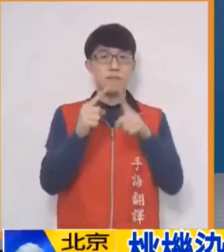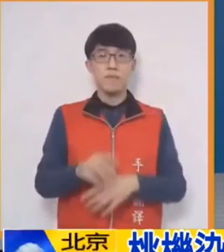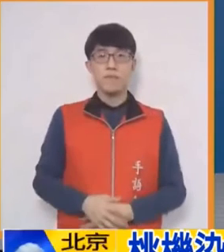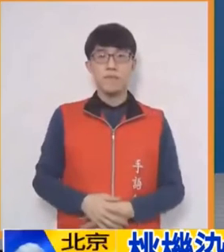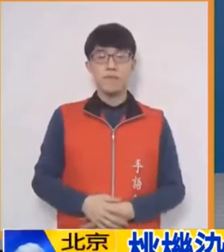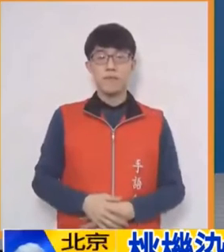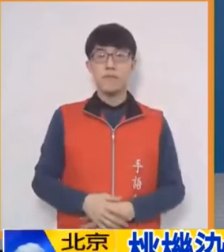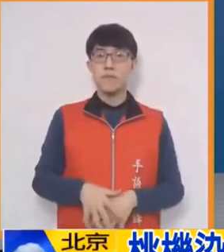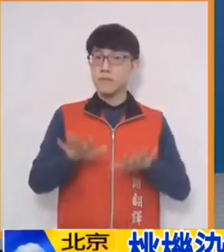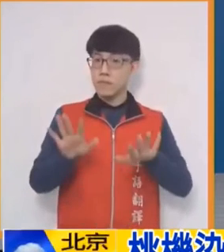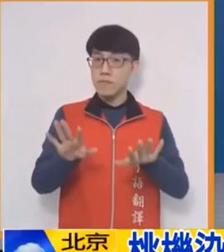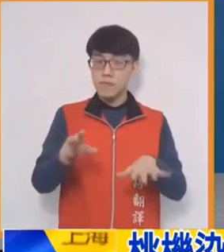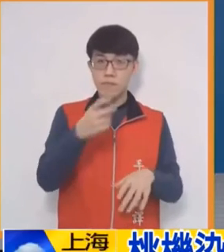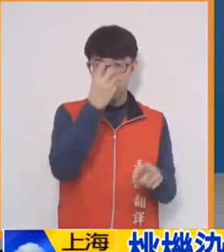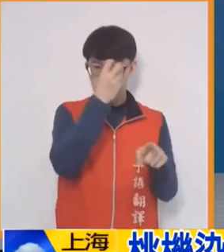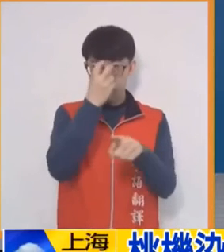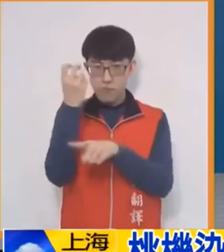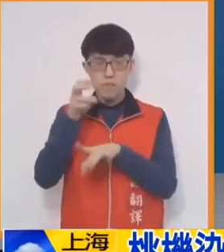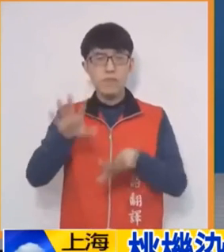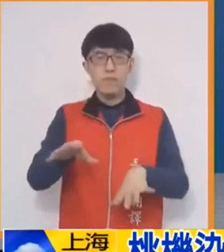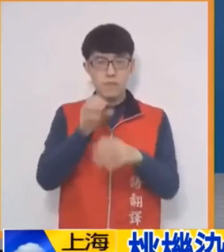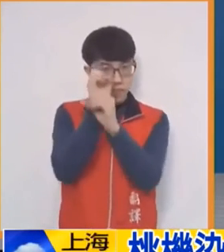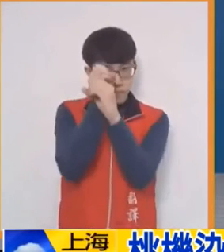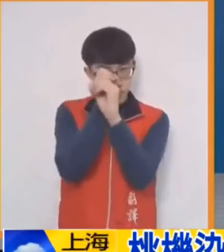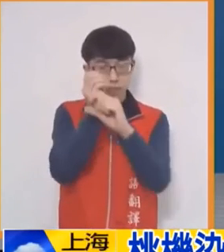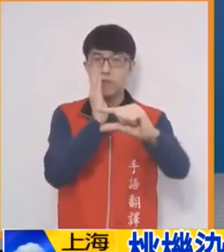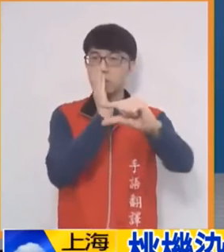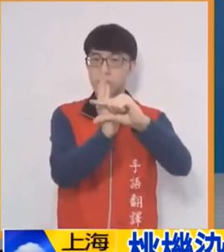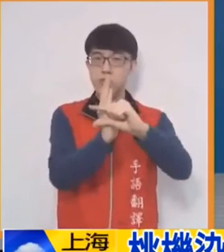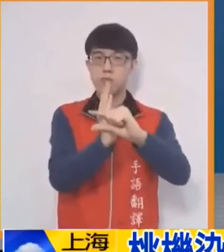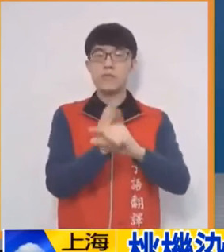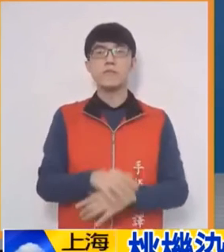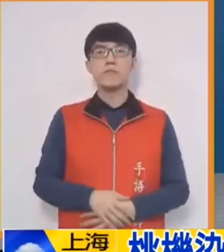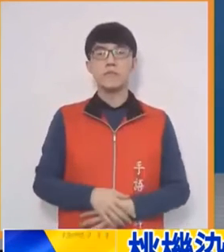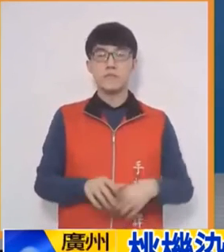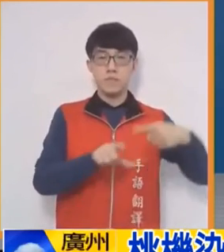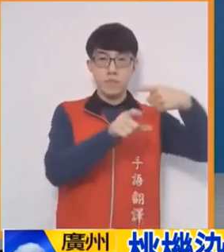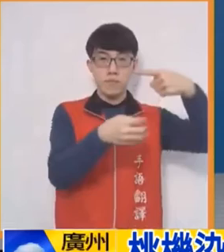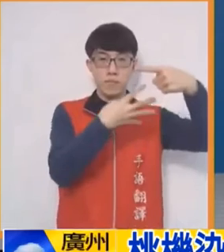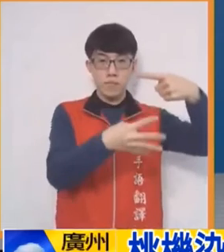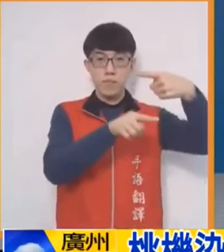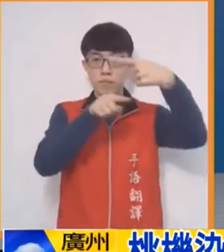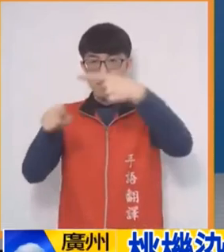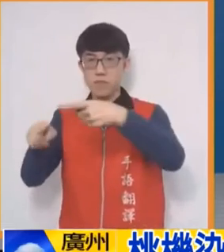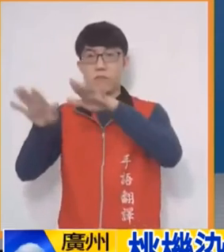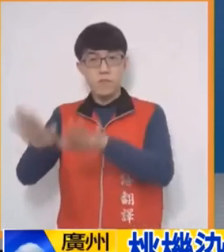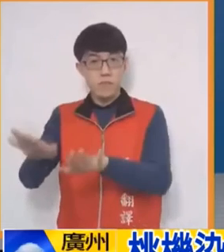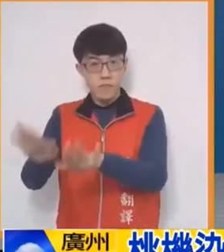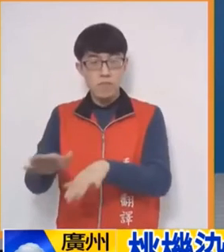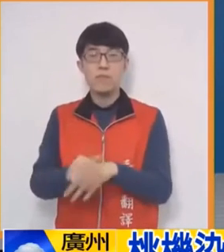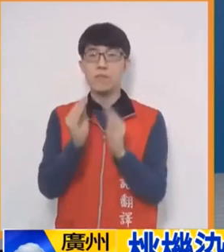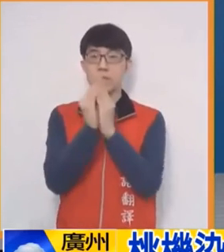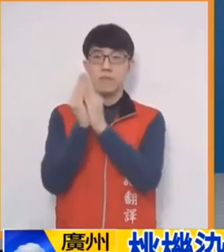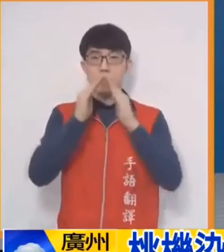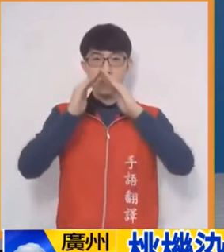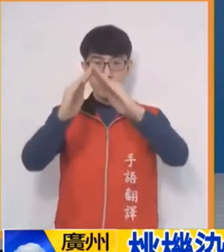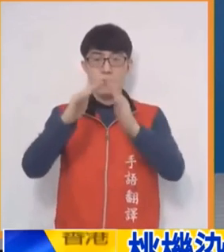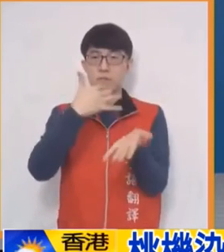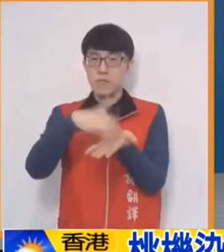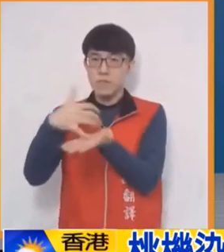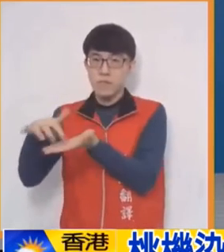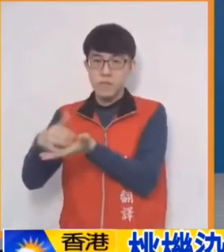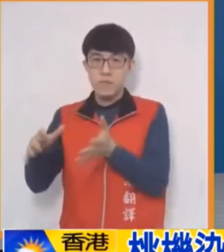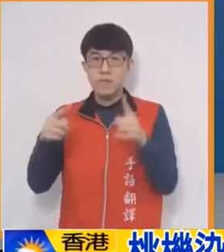前呢，这435位都在检验中。那从1月4号到目前为止呢，桃园市累计采